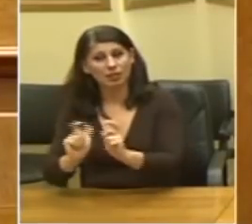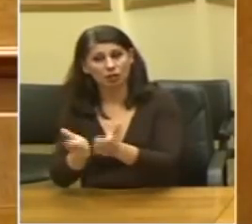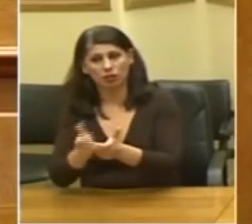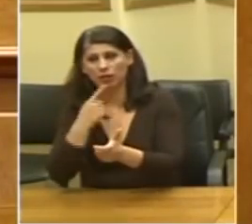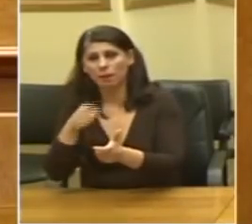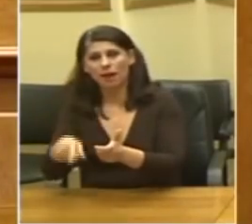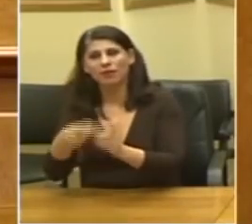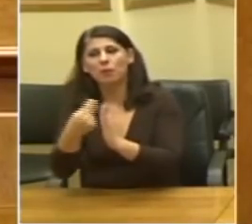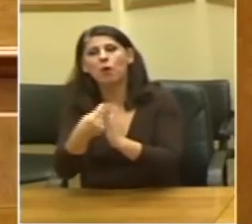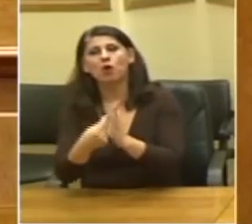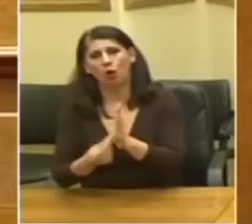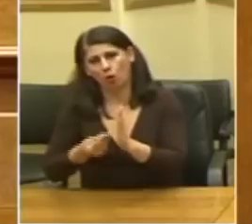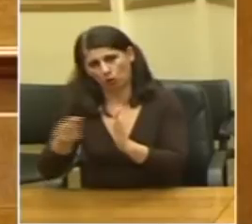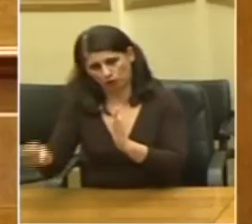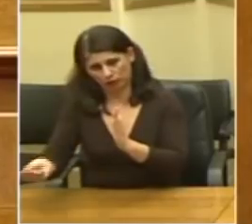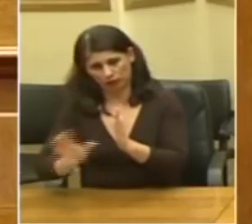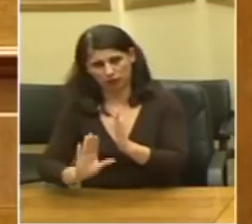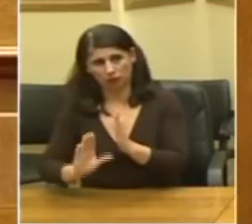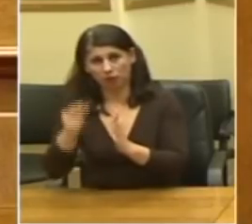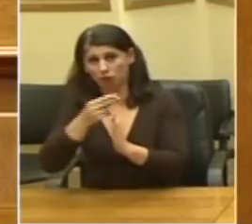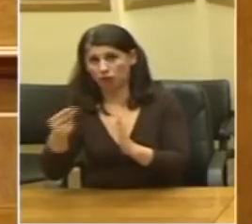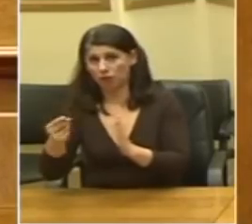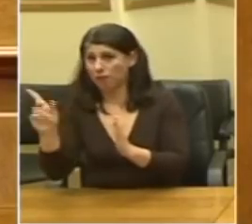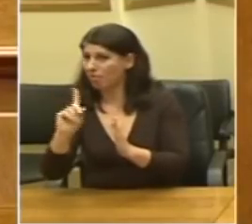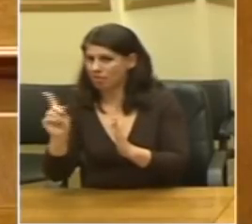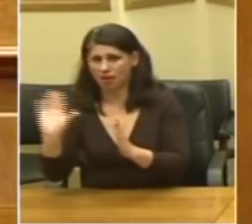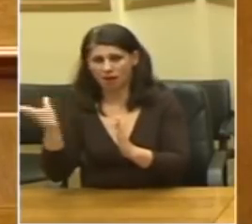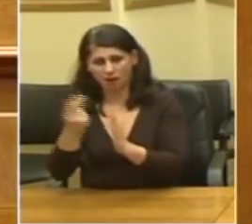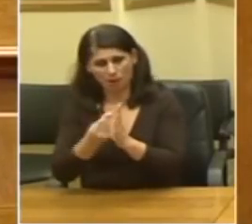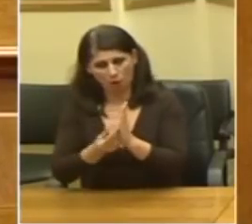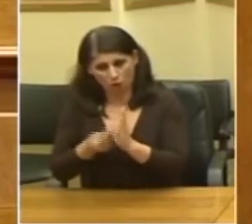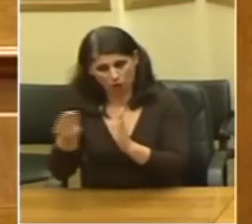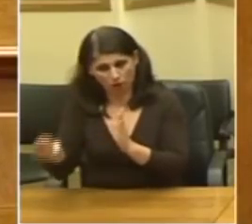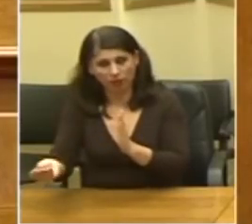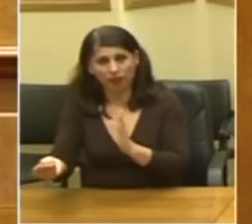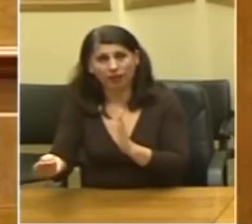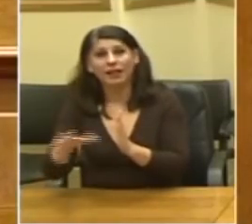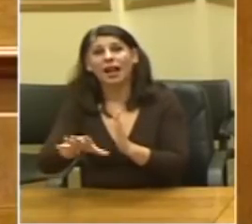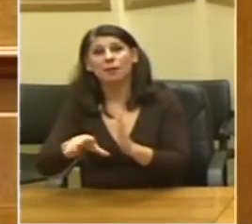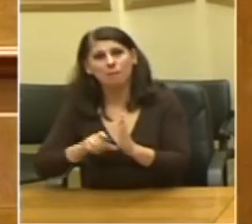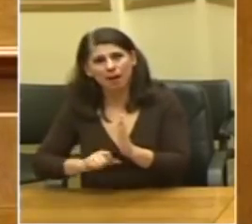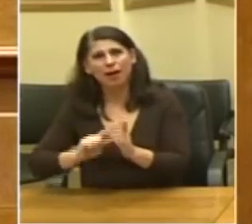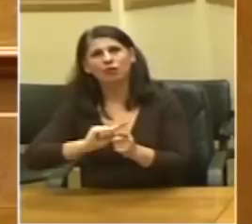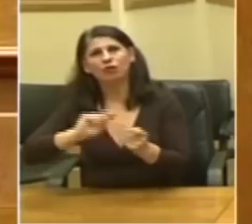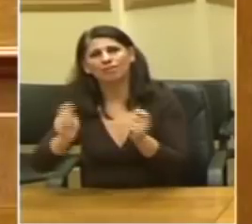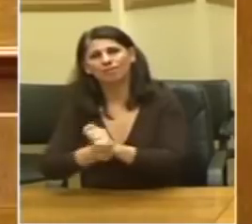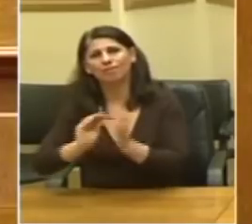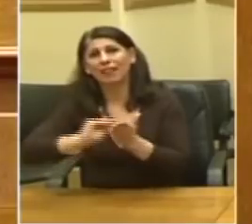αυτοί μοριοδοτούνται. Το ζήτημα δεν είναι αν μοριοδοτούνται, το ζήτημα είναι αν παίρνουν